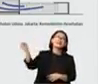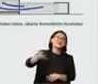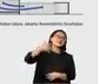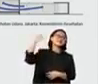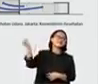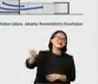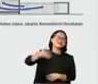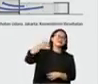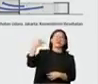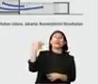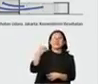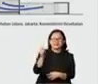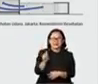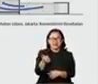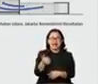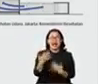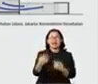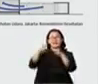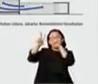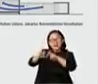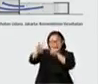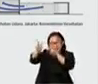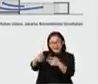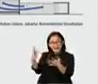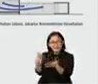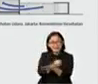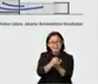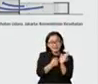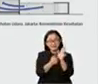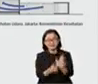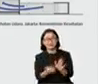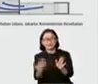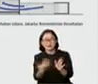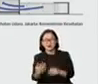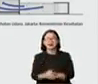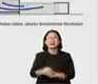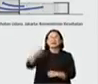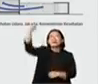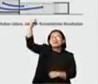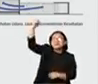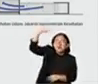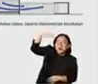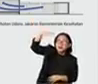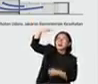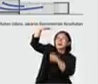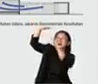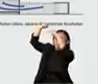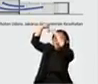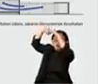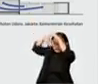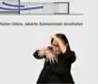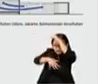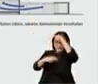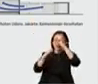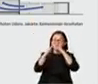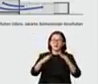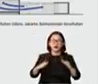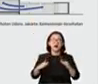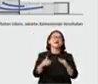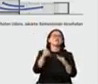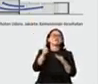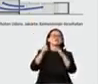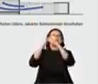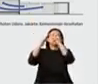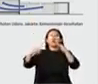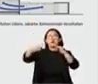dan Berdasarkan berbagai penelitian membiarkan sinar matahari masuk ke dalam rumah sangat dianjurkan sinar matahari yang masuk melalui